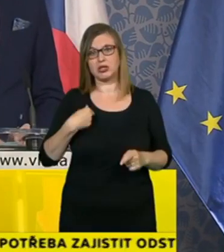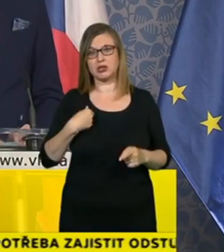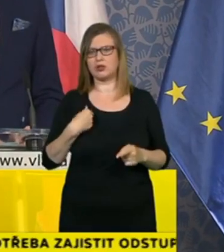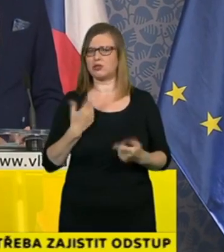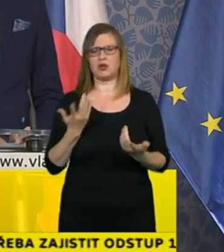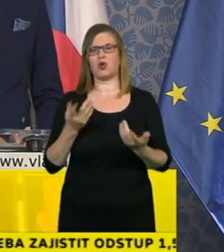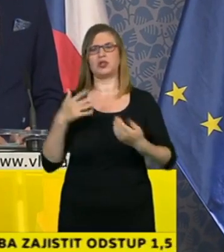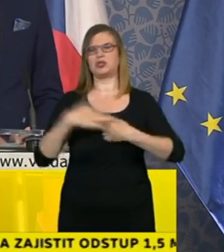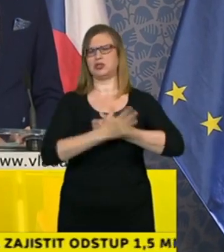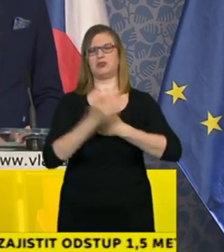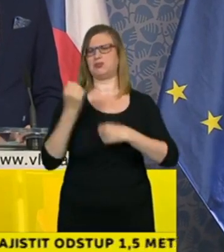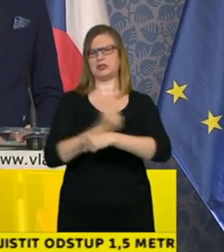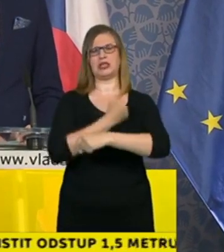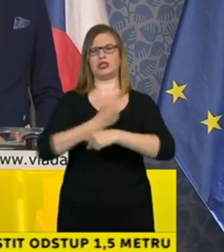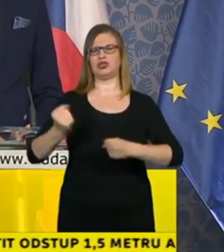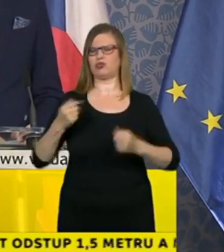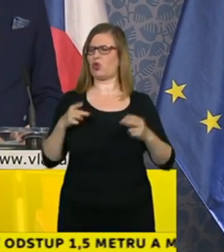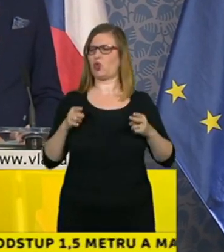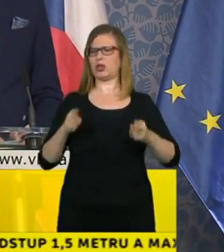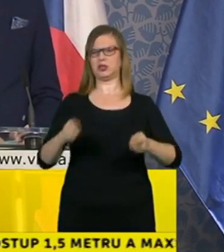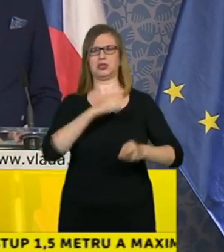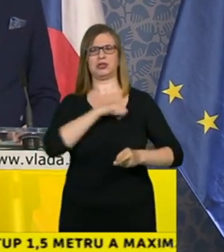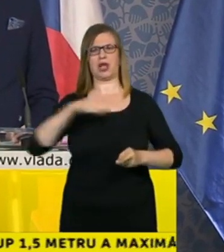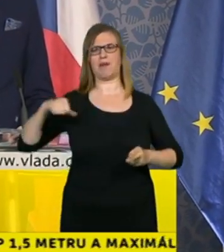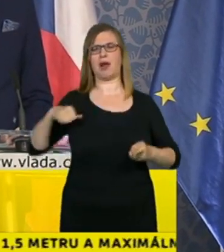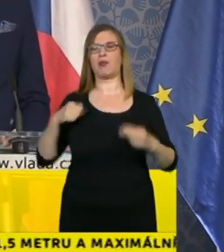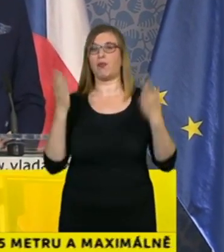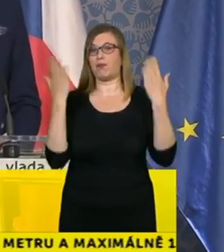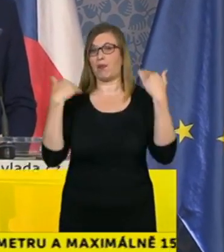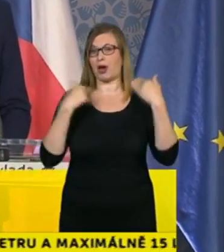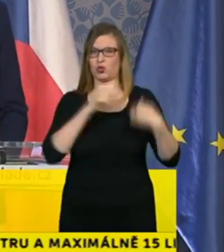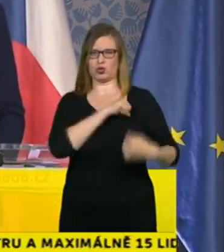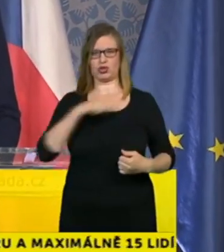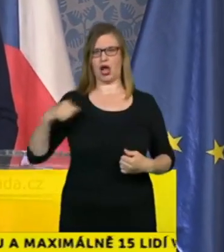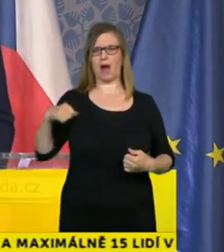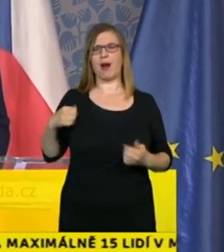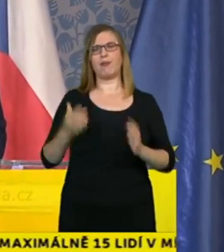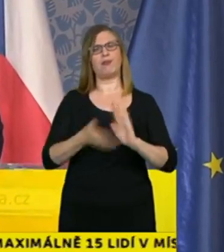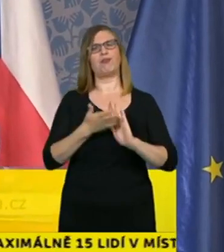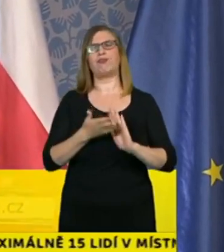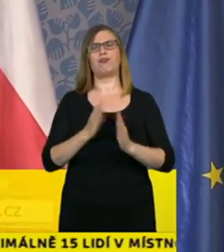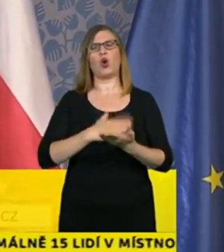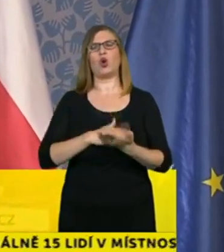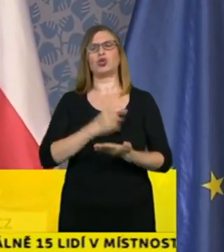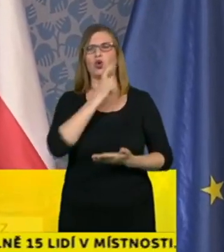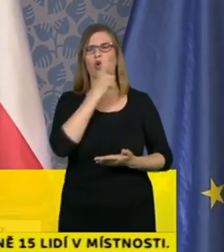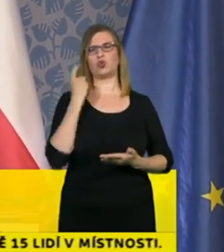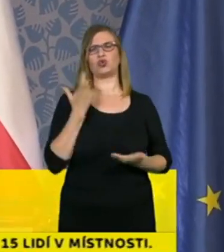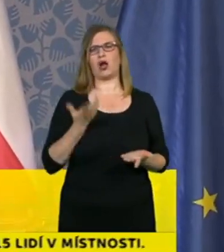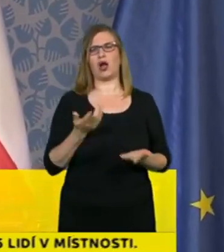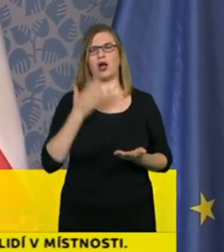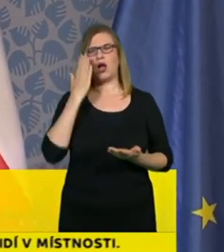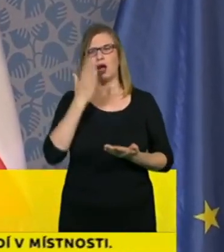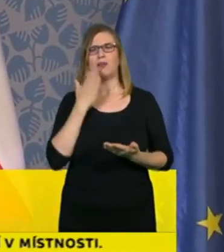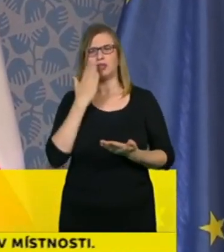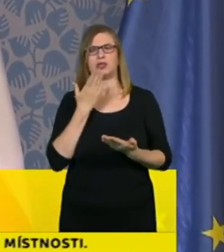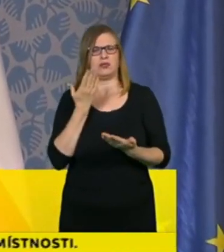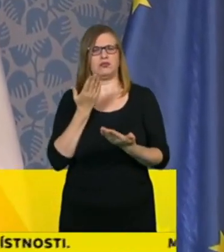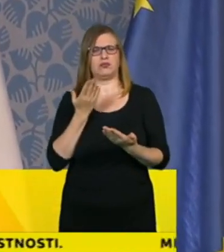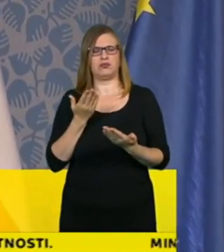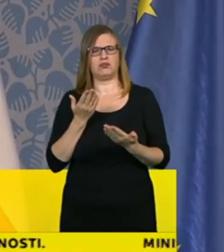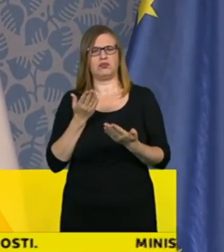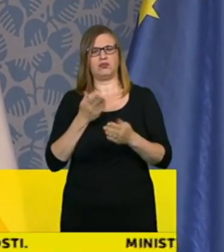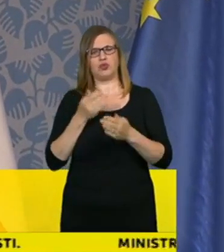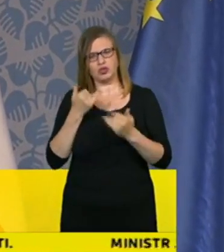jdu sama po ulici, pokud jsem sama v parku? Zda to už nemělo tak platit do posud, a případně proč se teď čeká na těch 14 dní, jaké je